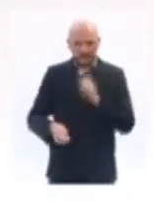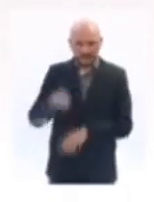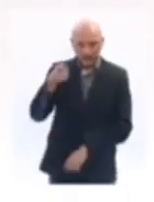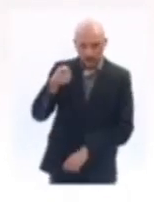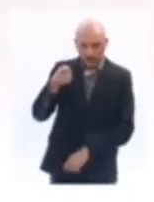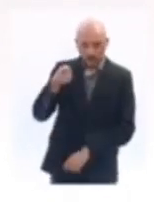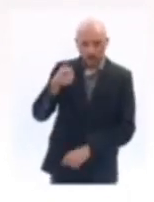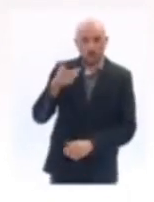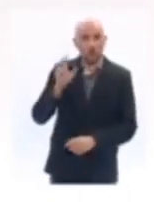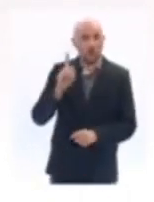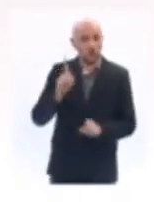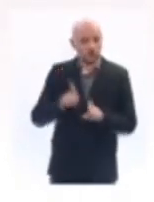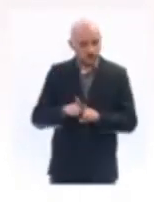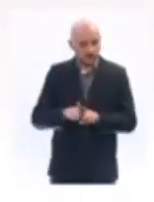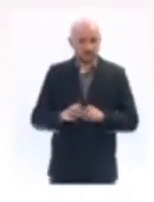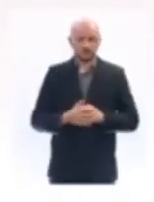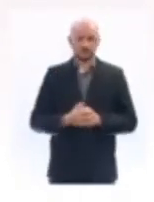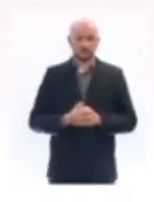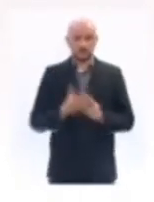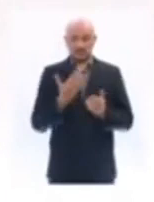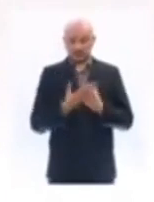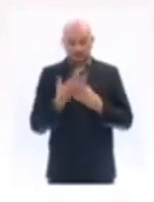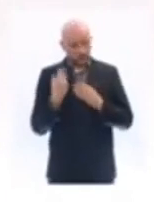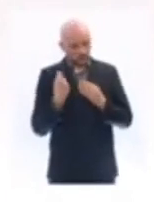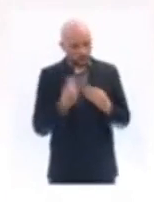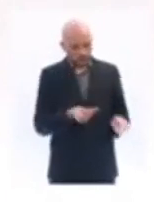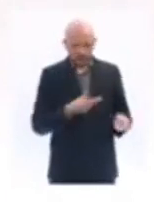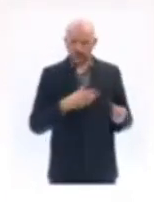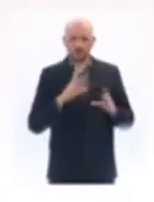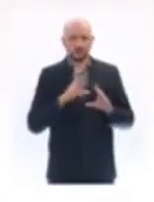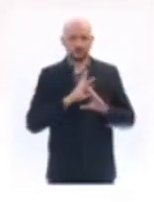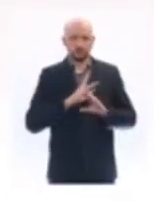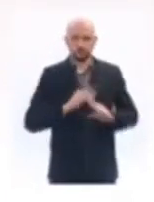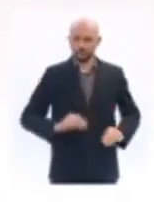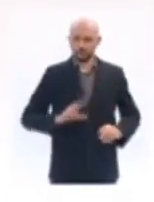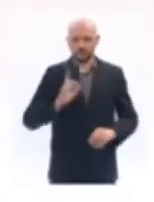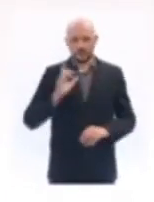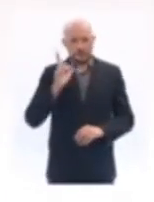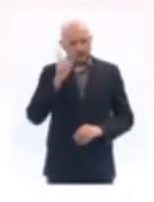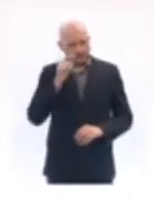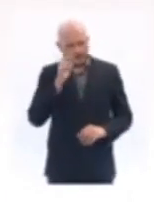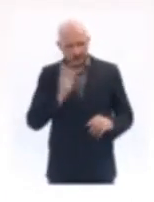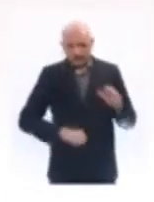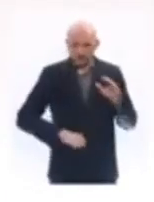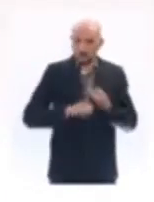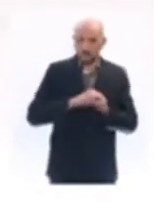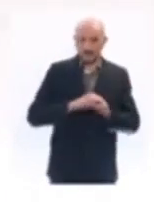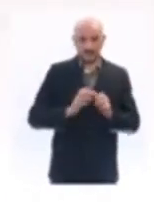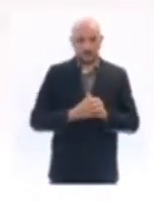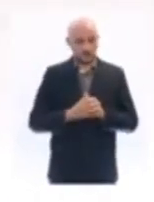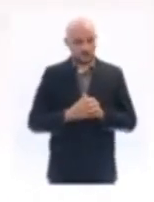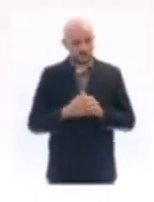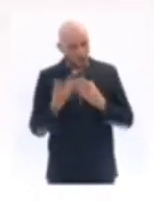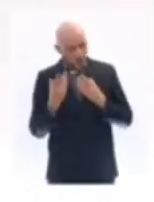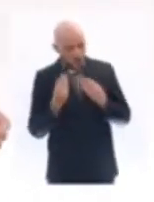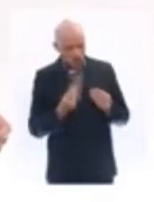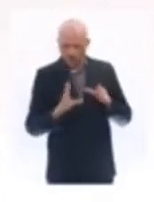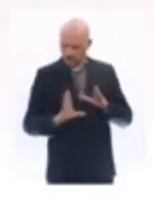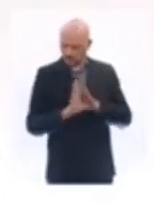ligne, sujet que nous avons commencé largement à aborder dans le cadre des conférences du